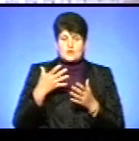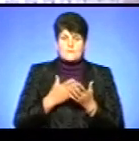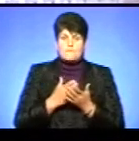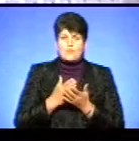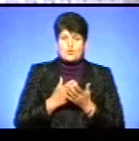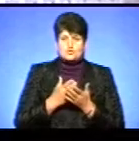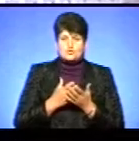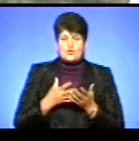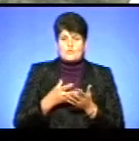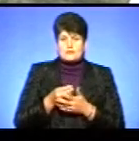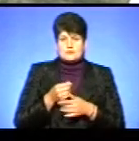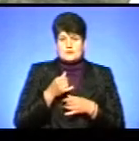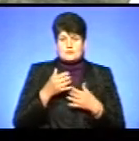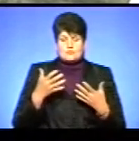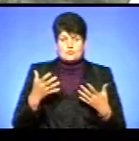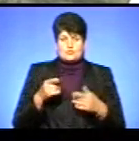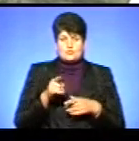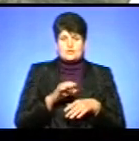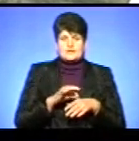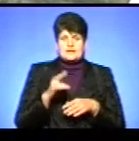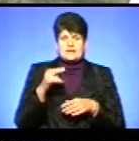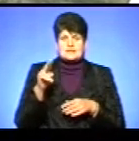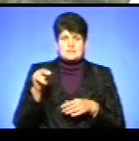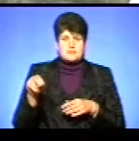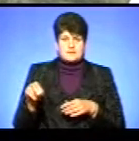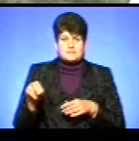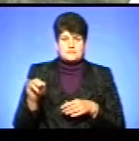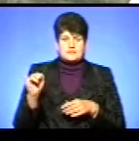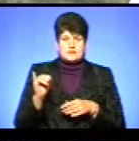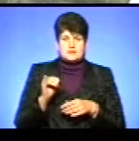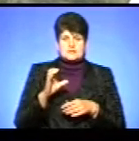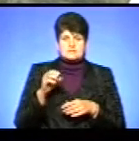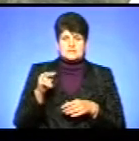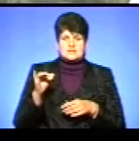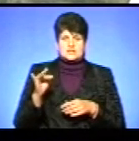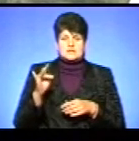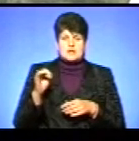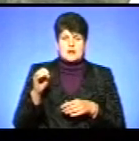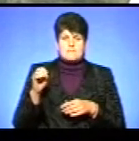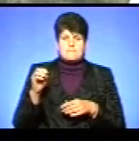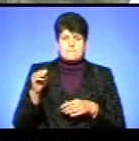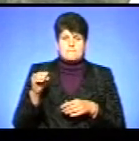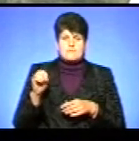послуги оплачувати немає. У нього діагноз ДЦБ та спастичний тетрапарез.